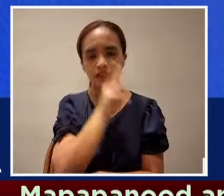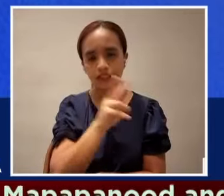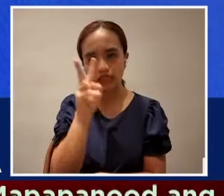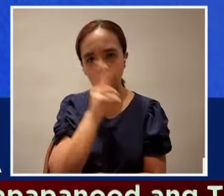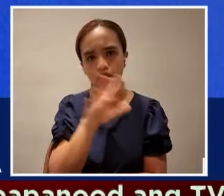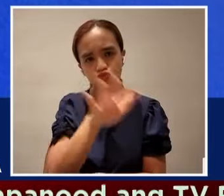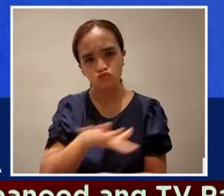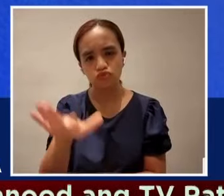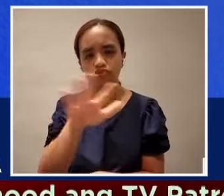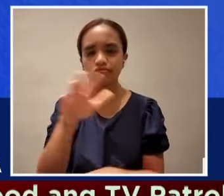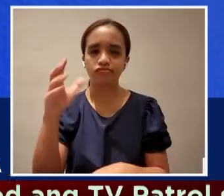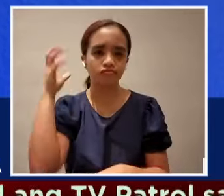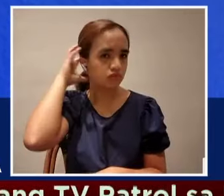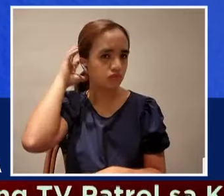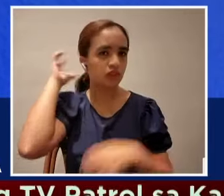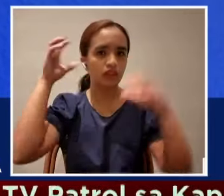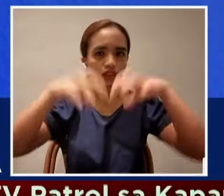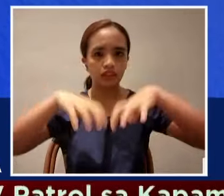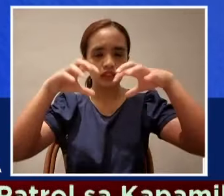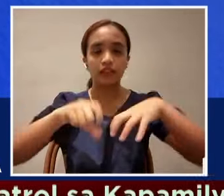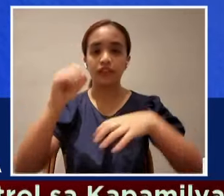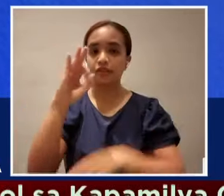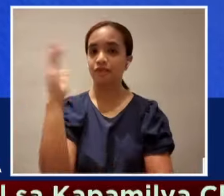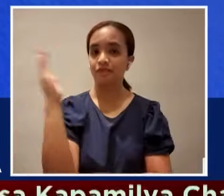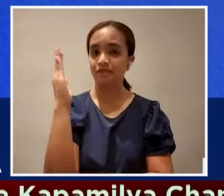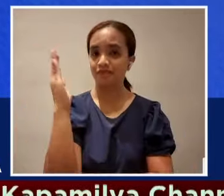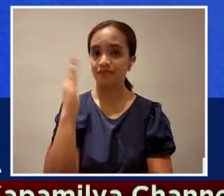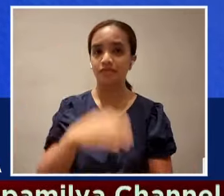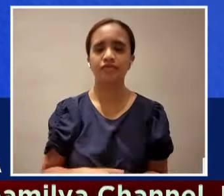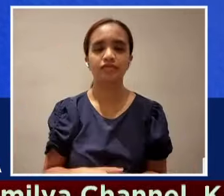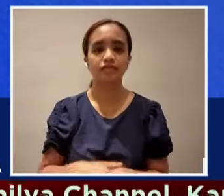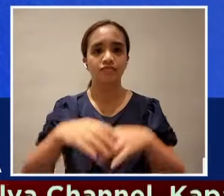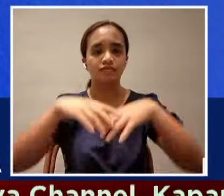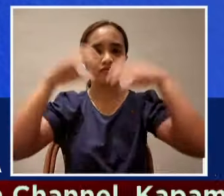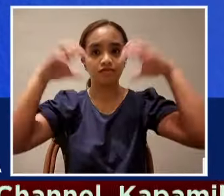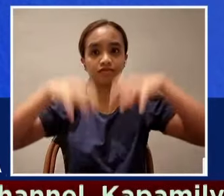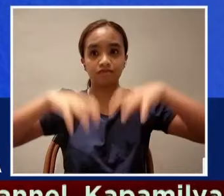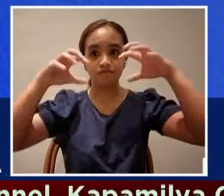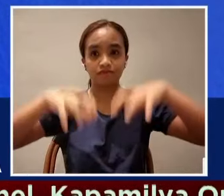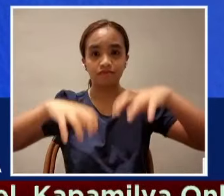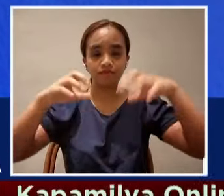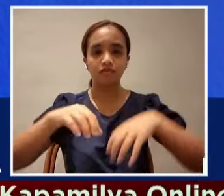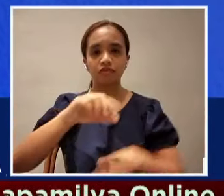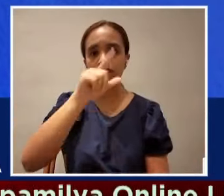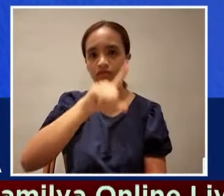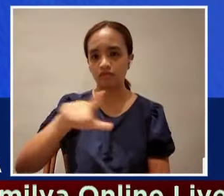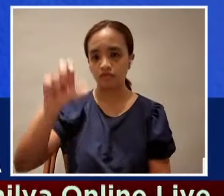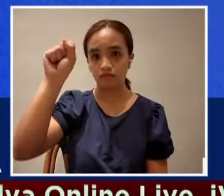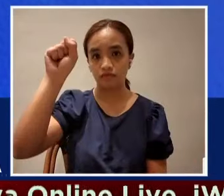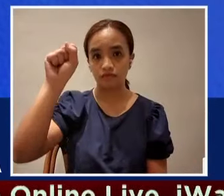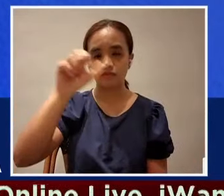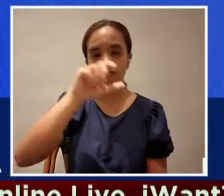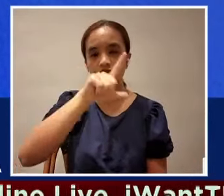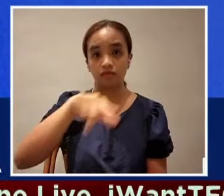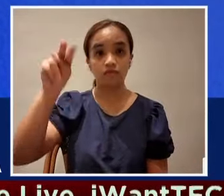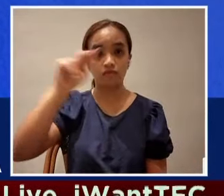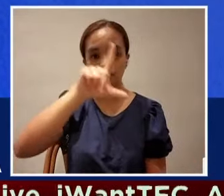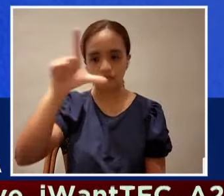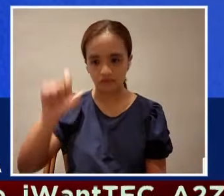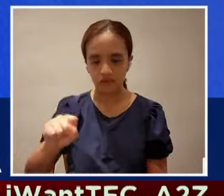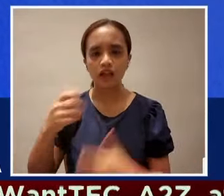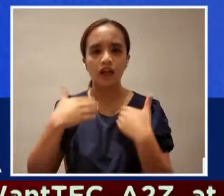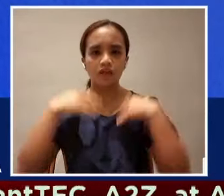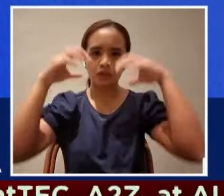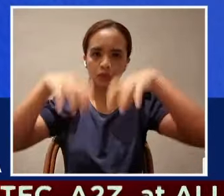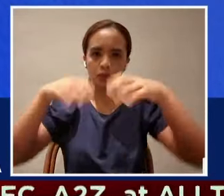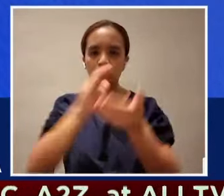ang uulanin pagsapit ng tanghali. Malalakas ang ulan sa Lanao Provinces sa hapon at may ulan pa sa gabi sa Zamboanga